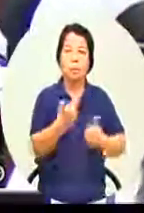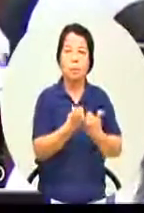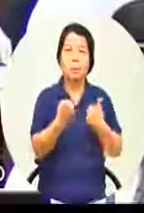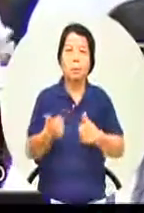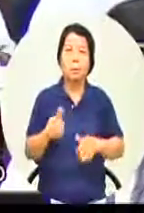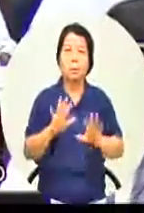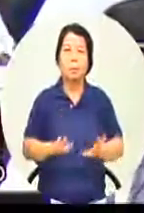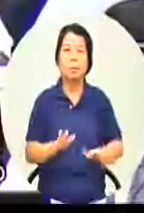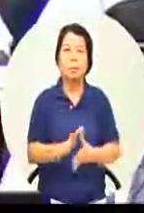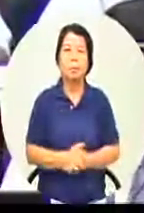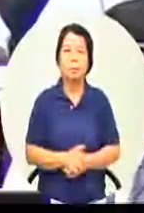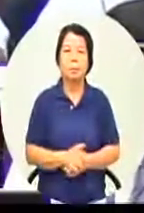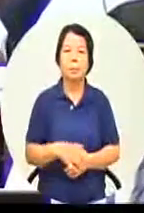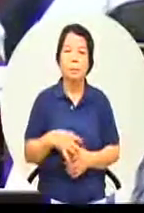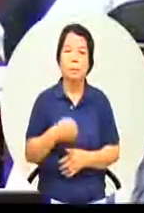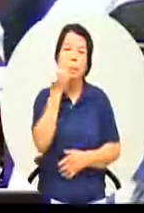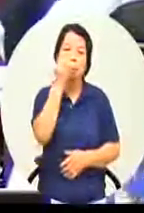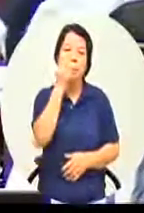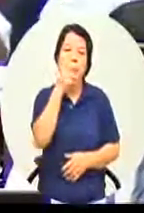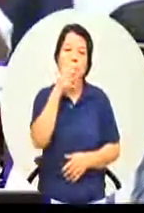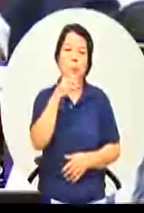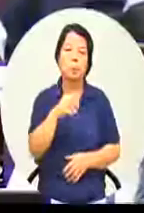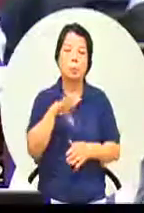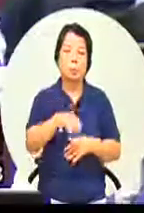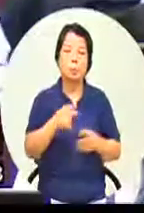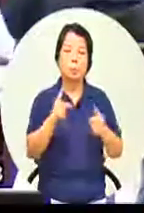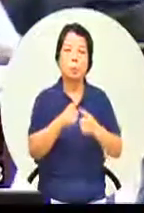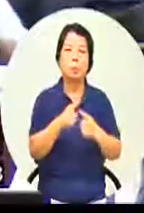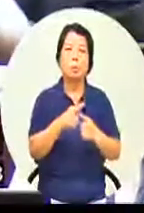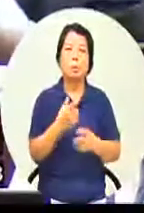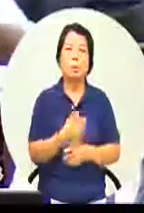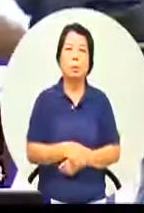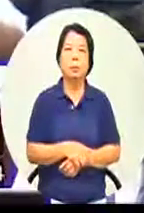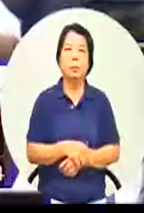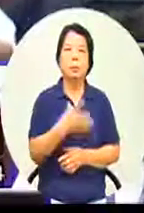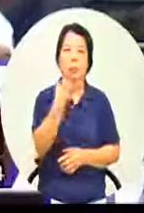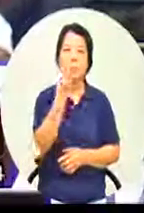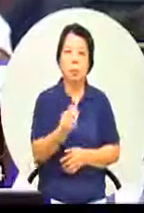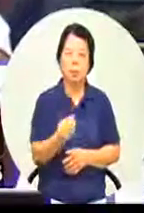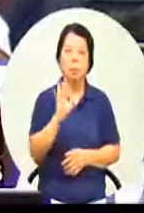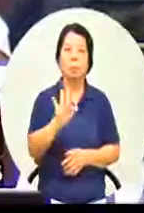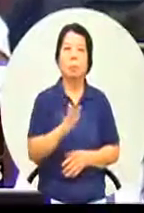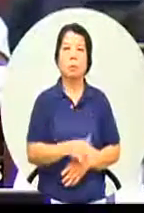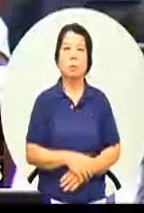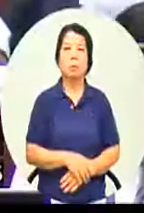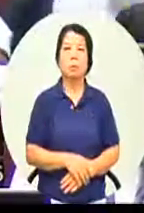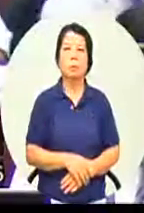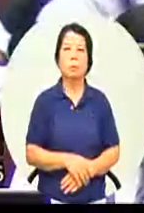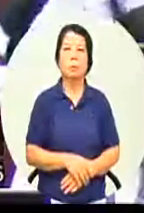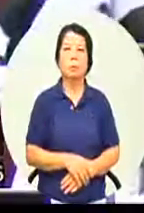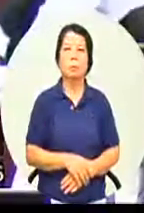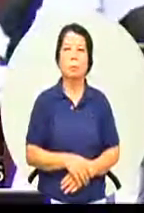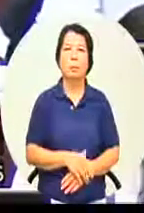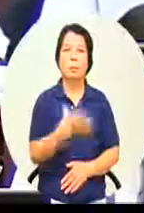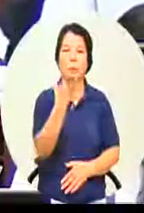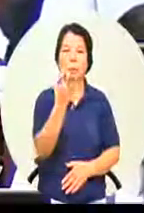目前我们的观光的这个部分呢，人数是有些微的下降的部分。 下降多少